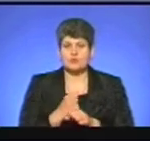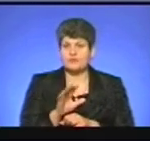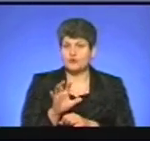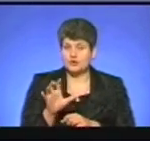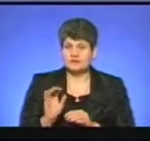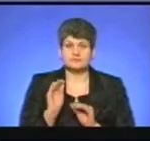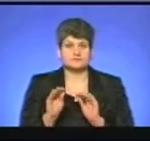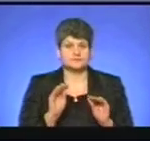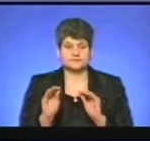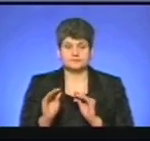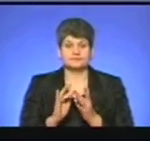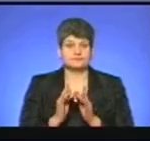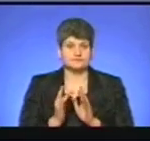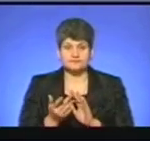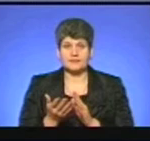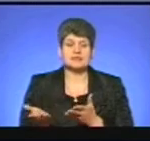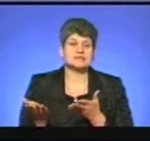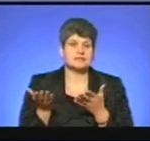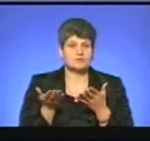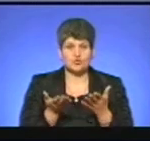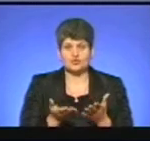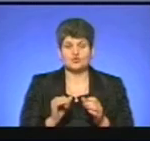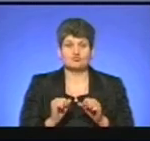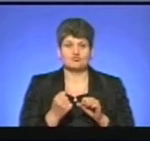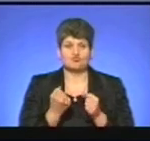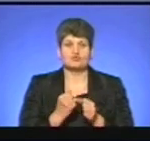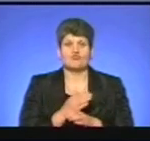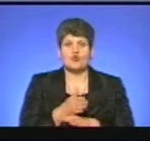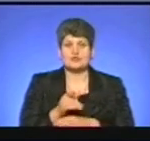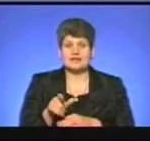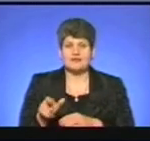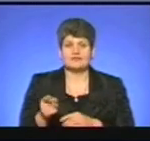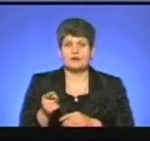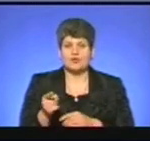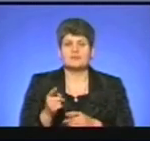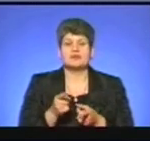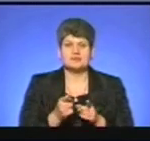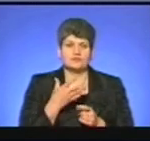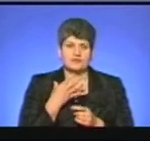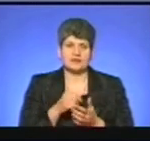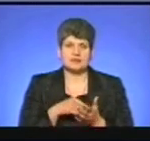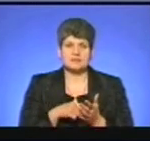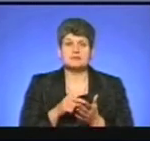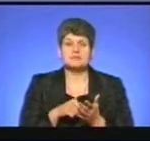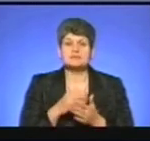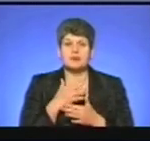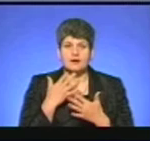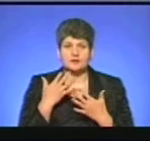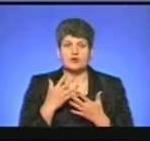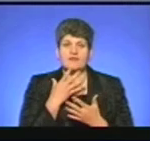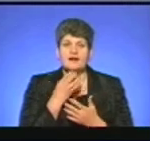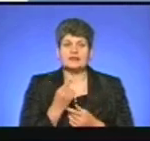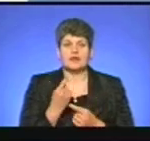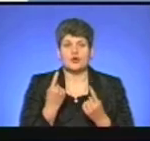фотографії, викладайте в соціальні мережі, запрошуйте друзів, гостей у Тернопіль. Ми дійсно файне місто, адже міст багато, файне одне.